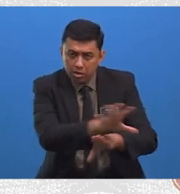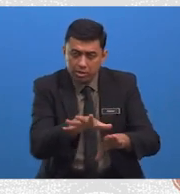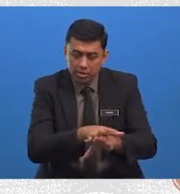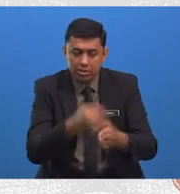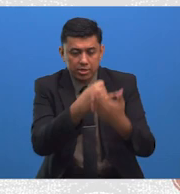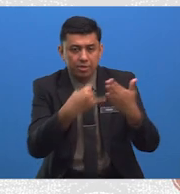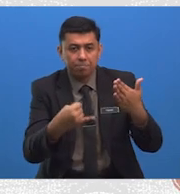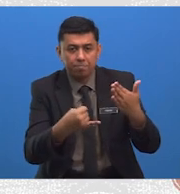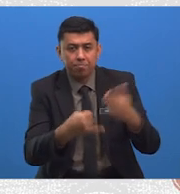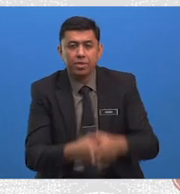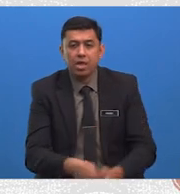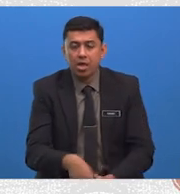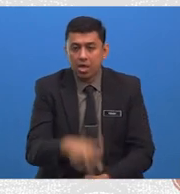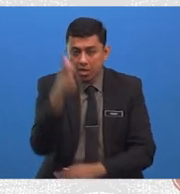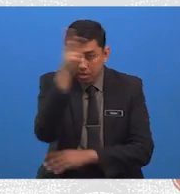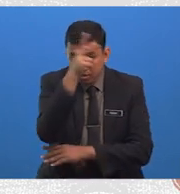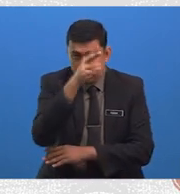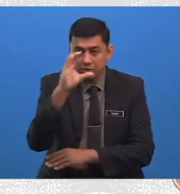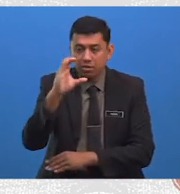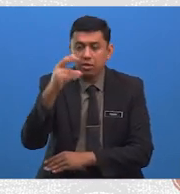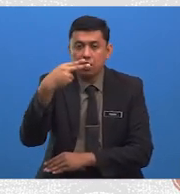bina daripada Kerajaan Chola.